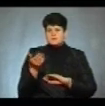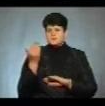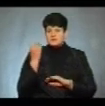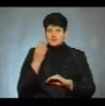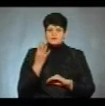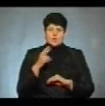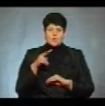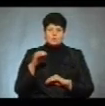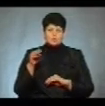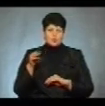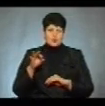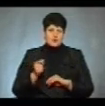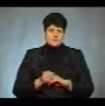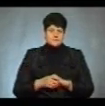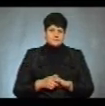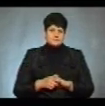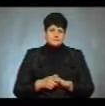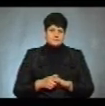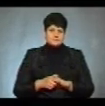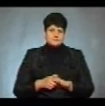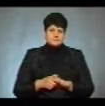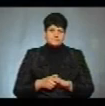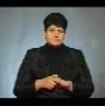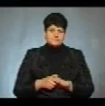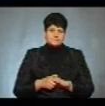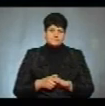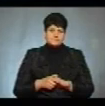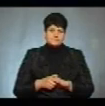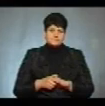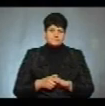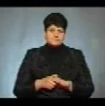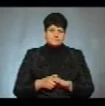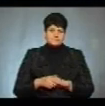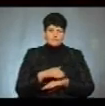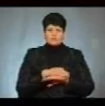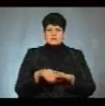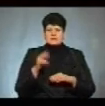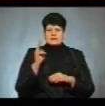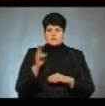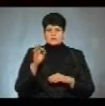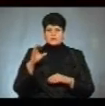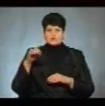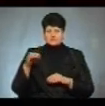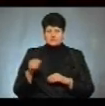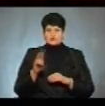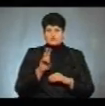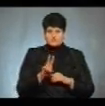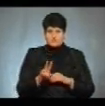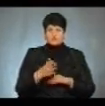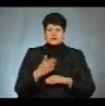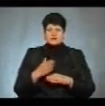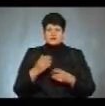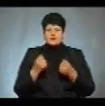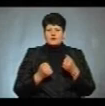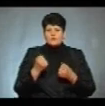4 лютого. Детальніше в сюжеті Богдана Буденчука. Це вулиця Князя Острозького, 2. На водійку Наталію